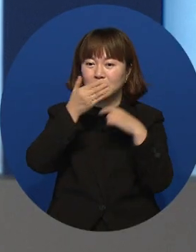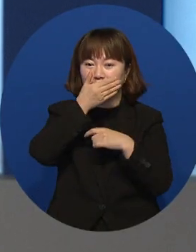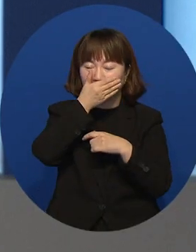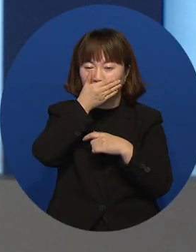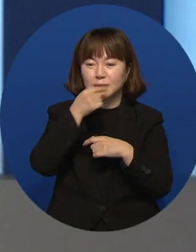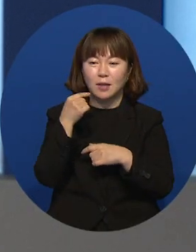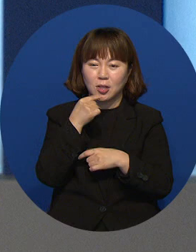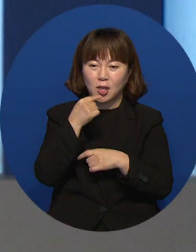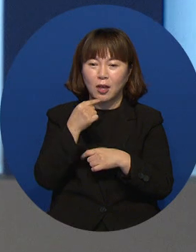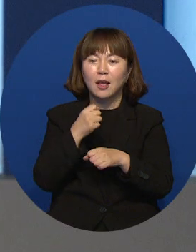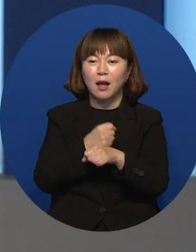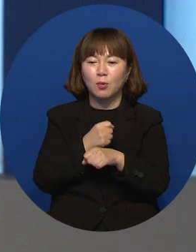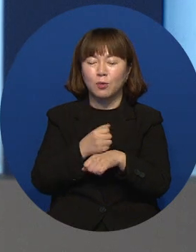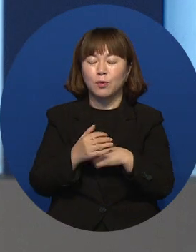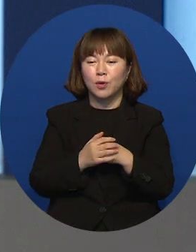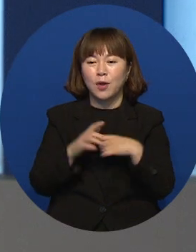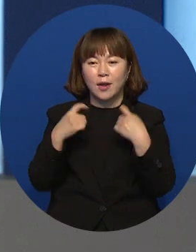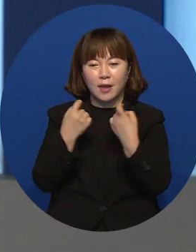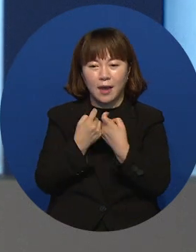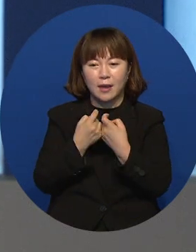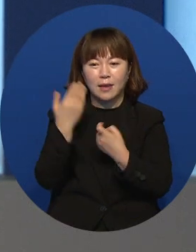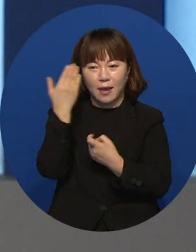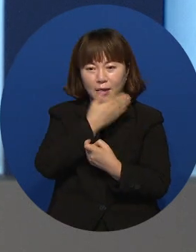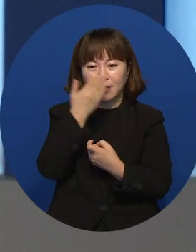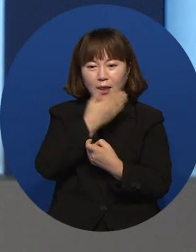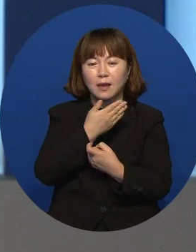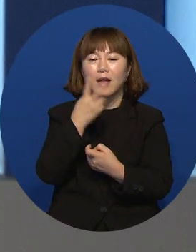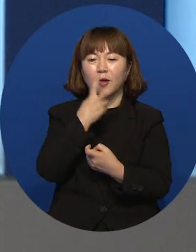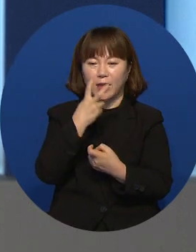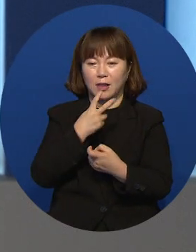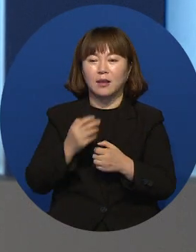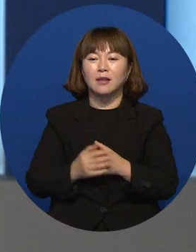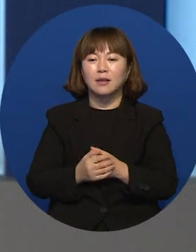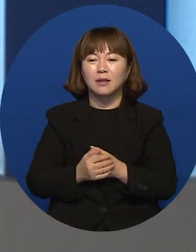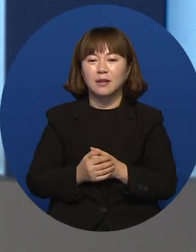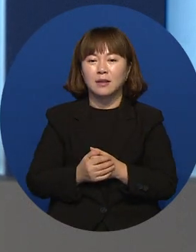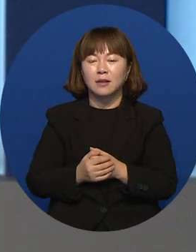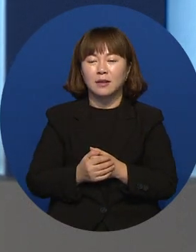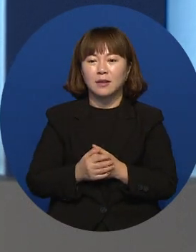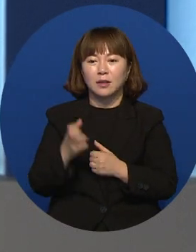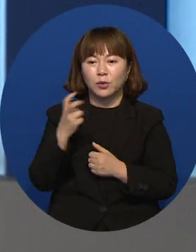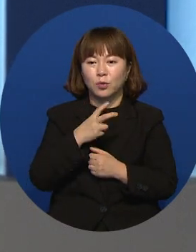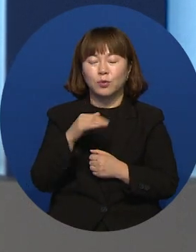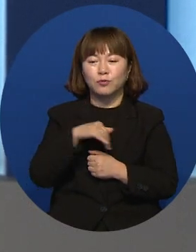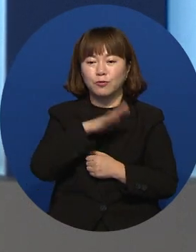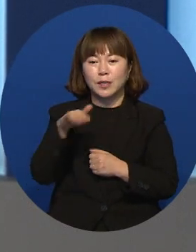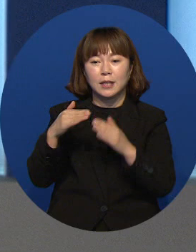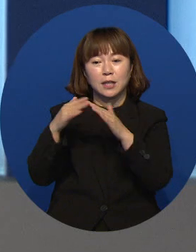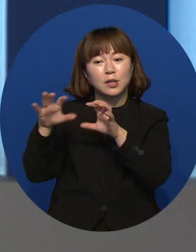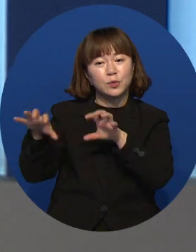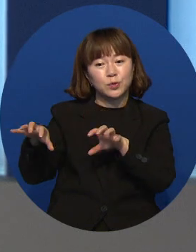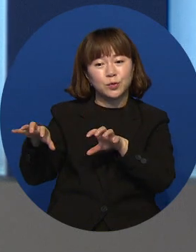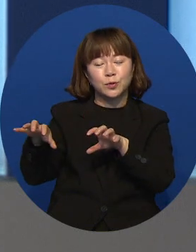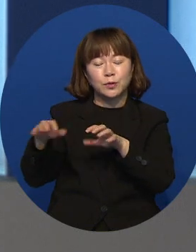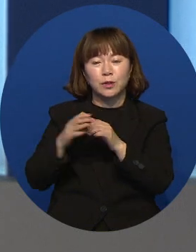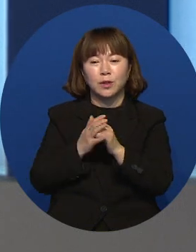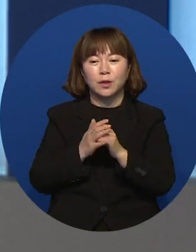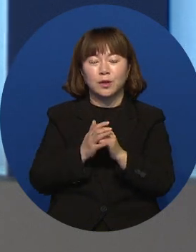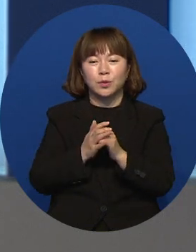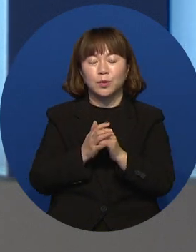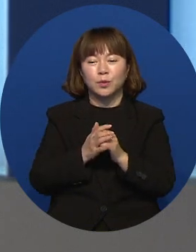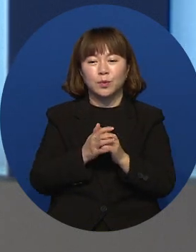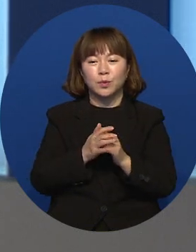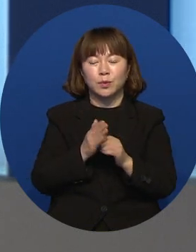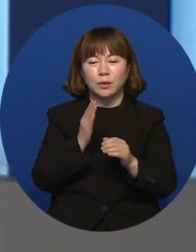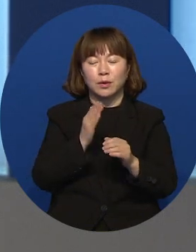하구요 어 개인위생 좀 철저히 해야 되지 않나 그러면서 또 우리의 이웃이 입니다 아 중소상인 들을 위해서